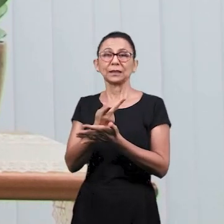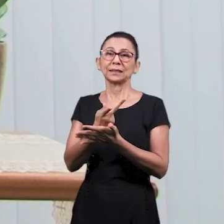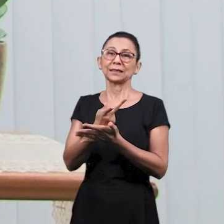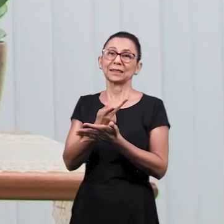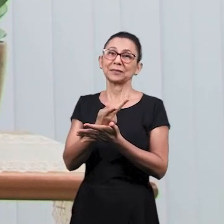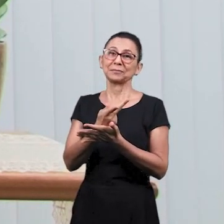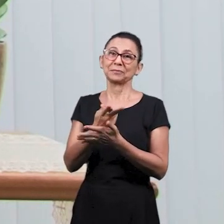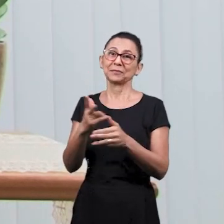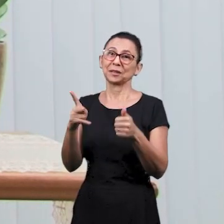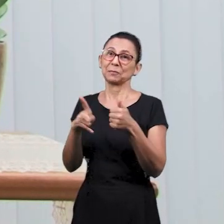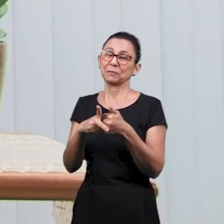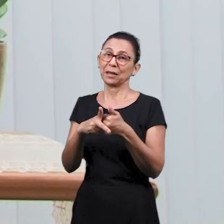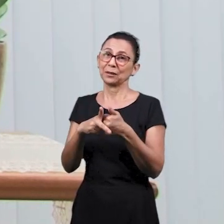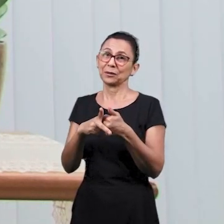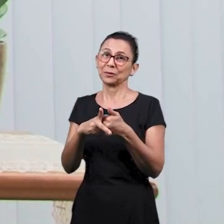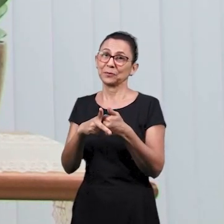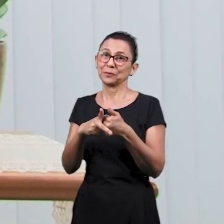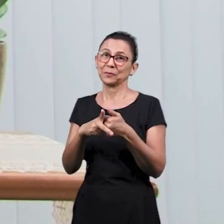которые